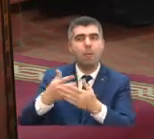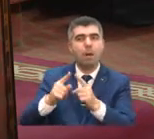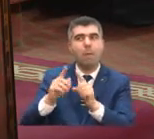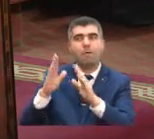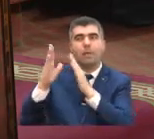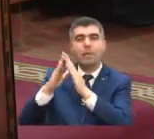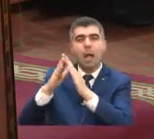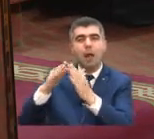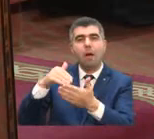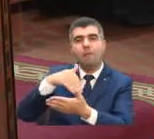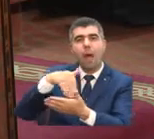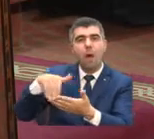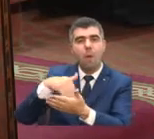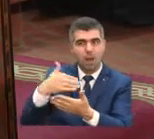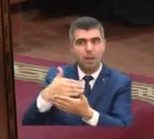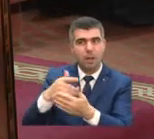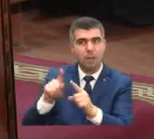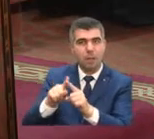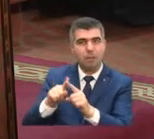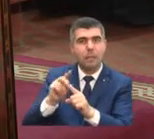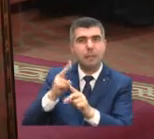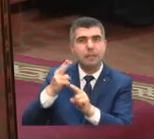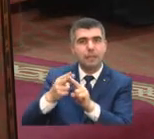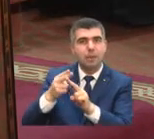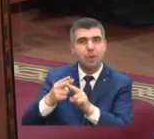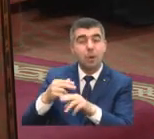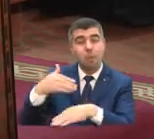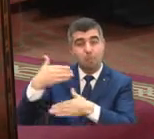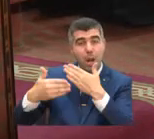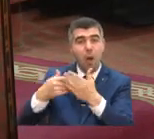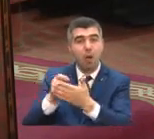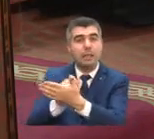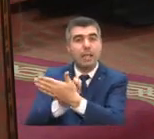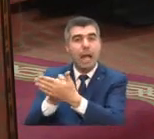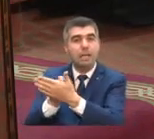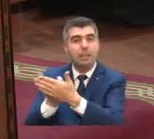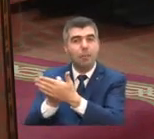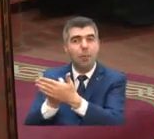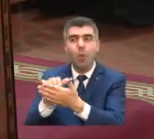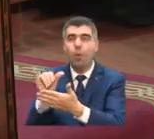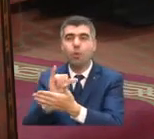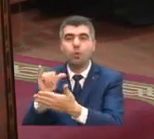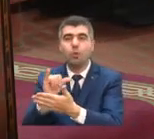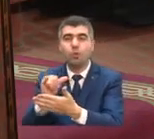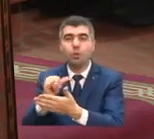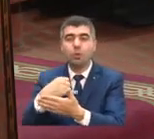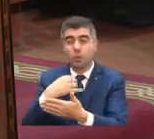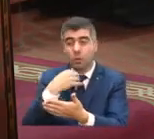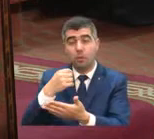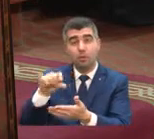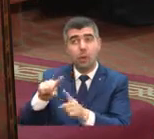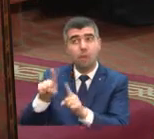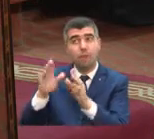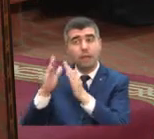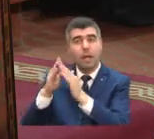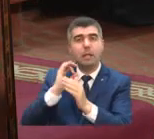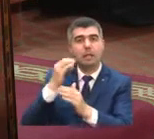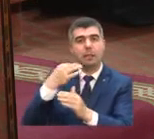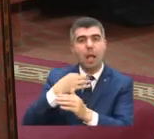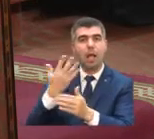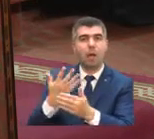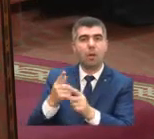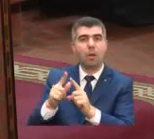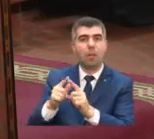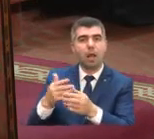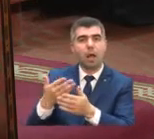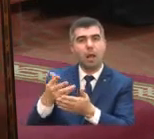هو أنه تسجلوا بأنه مسميتو باش غدا حين تجي دير الإحصاء يقول لك فين هو، فين أنا ساكن هنايا، أنا ها لاكارت